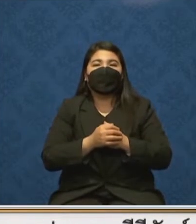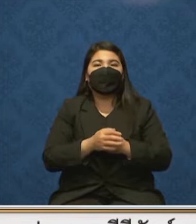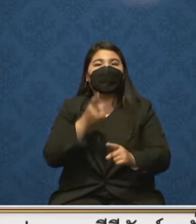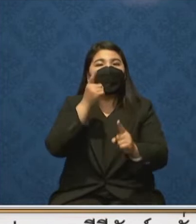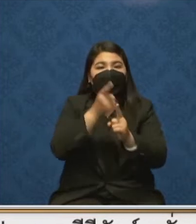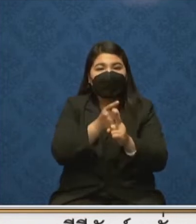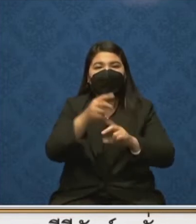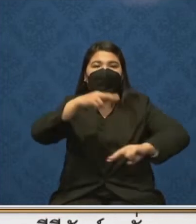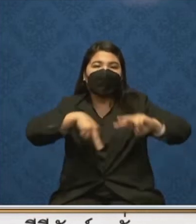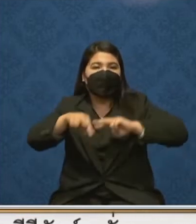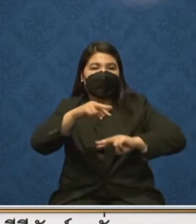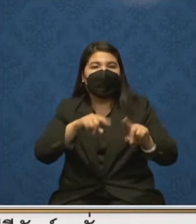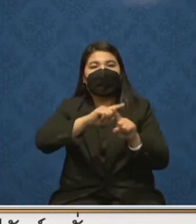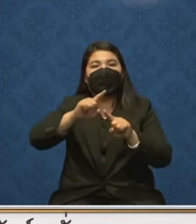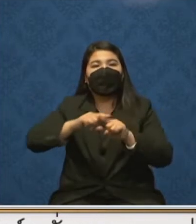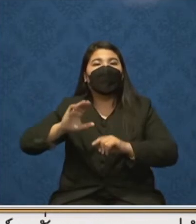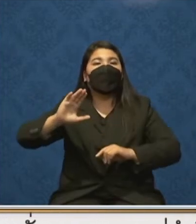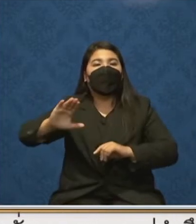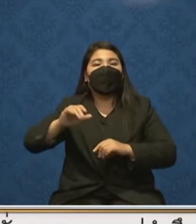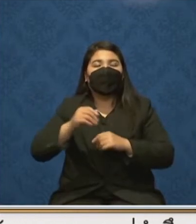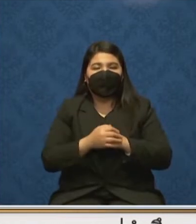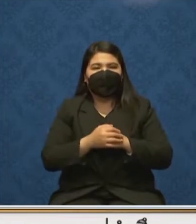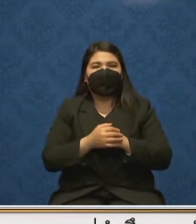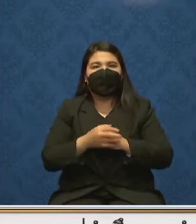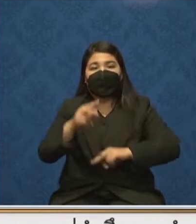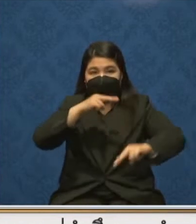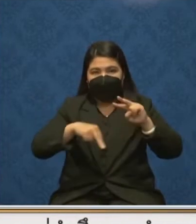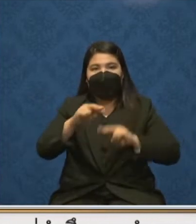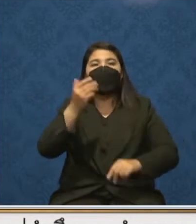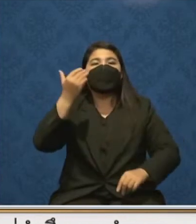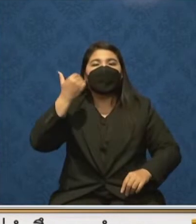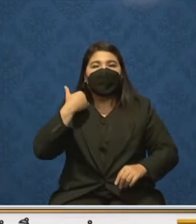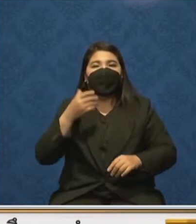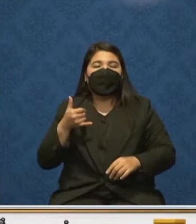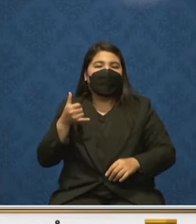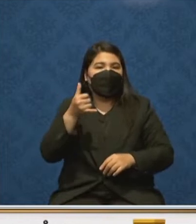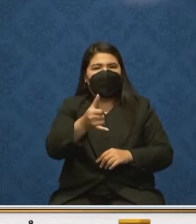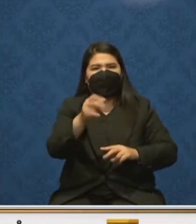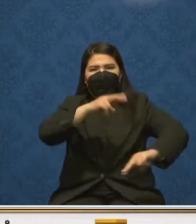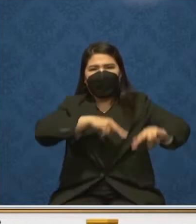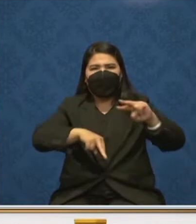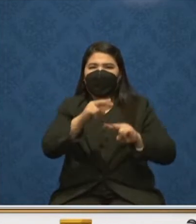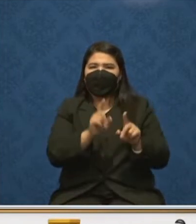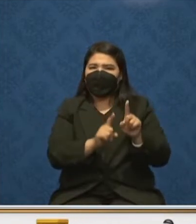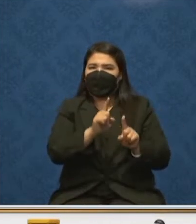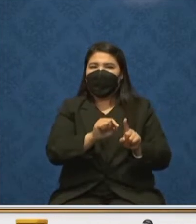ประเมินผลแห่งชาติสพาพัทท่าประ้ portfolioแต่คเ฀ เช็ก ชีวัทแบบนี้อ